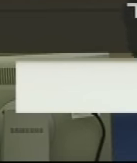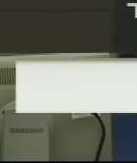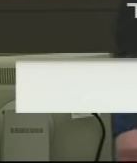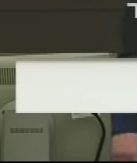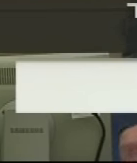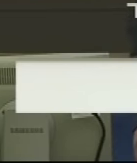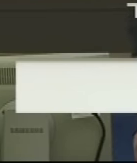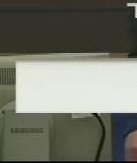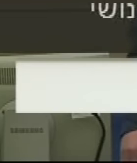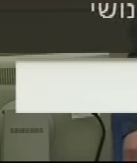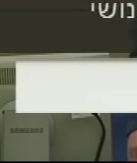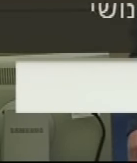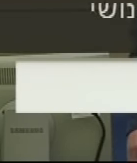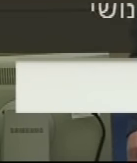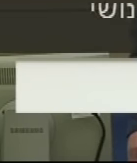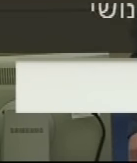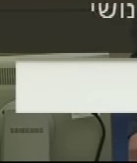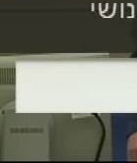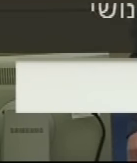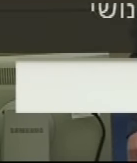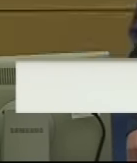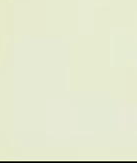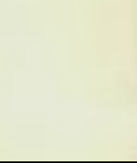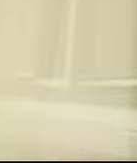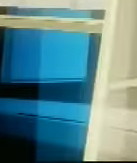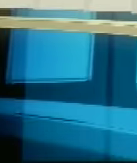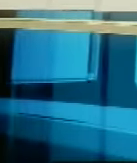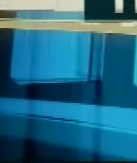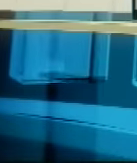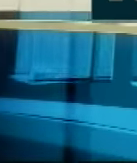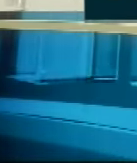יכולים להוסיף לידע האנושי, לתרום לידע האנושי.